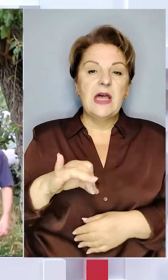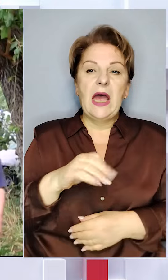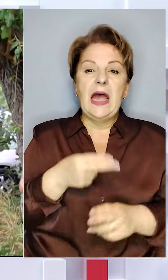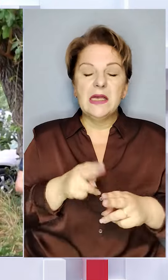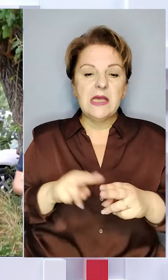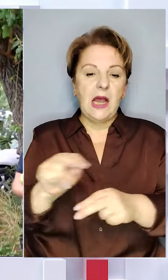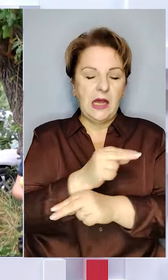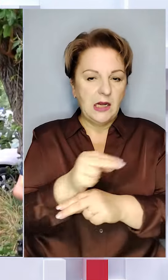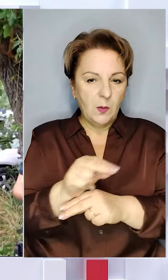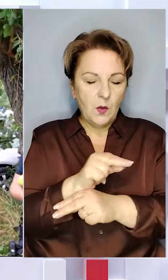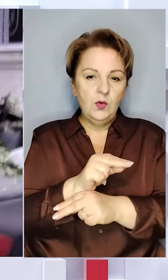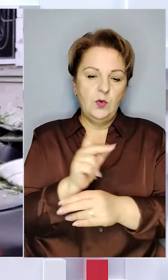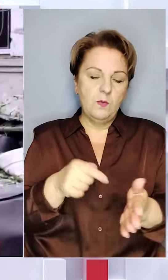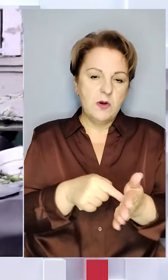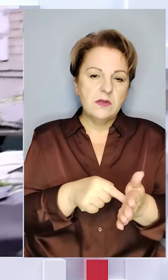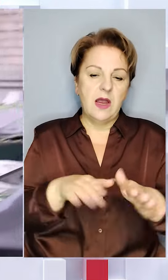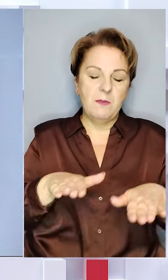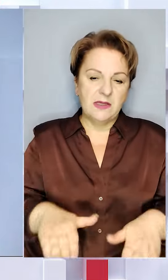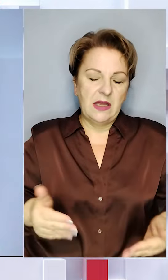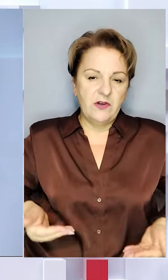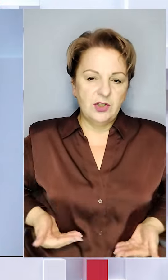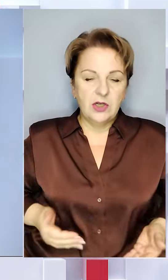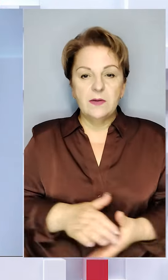тепер ремонтують комунальники та місцеві жителі.